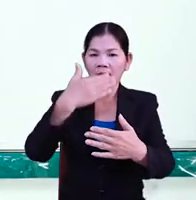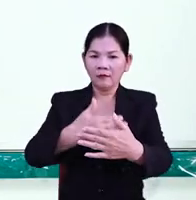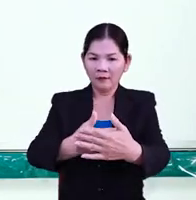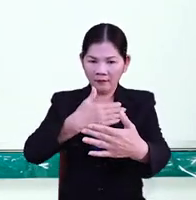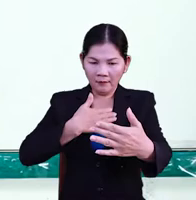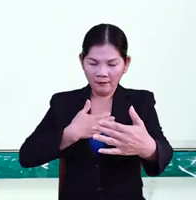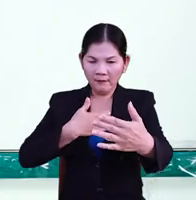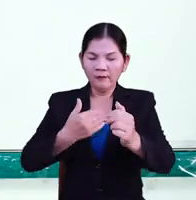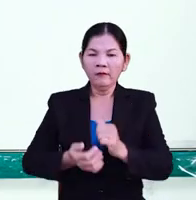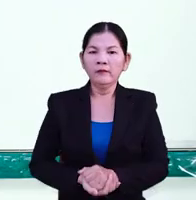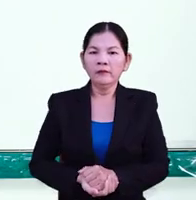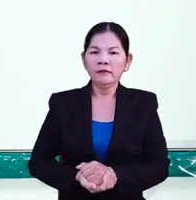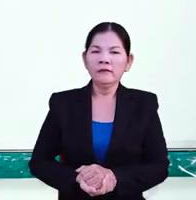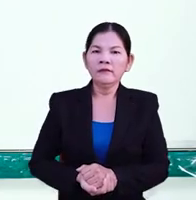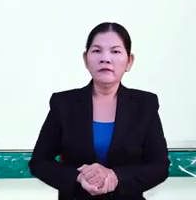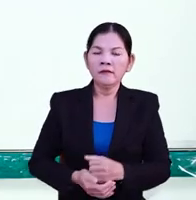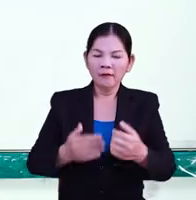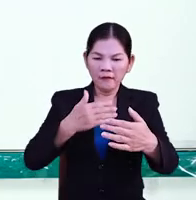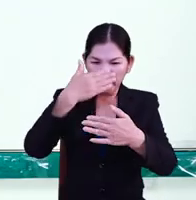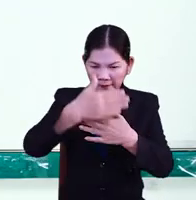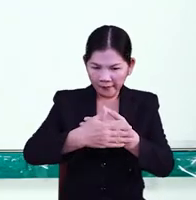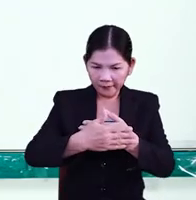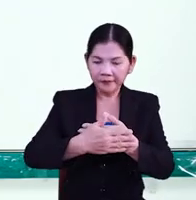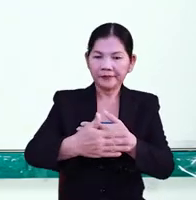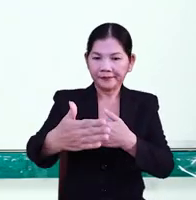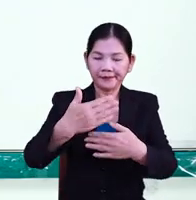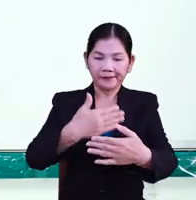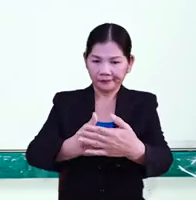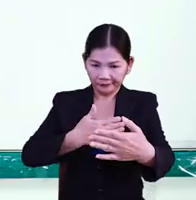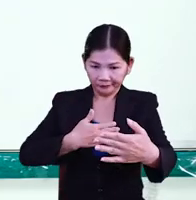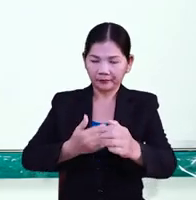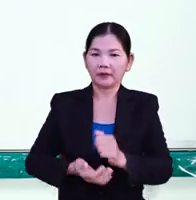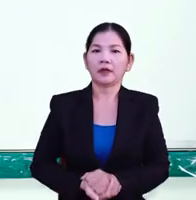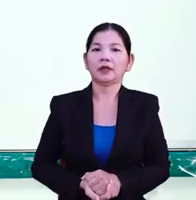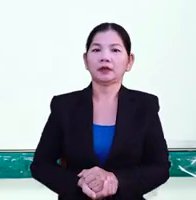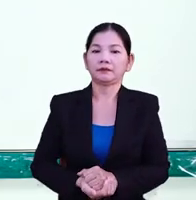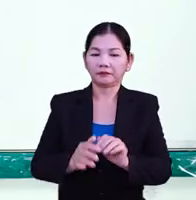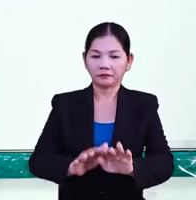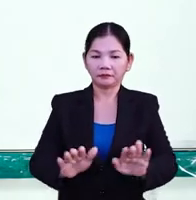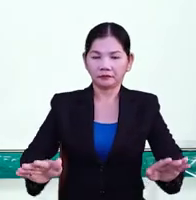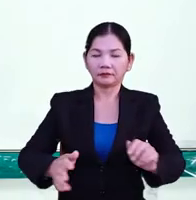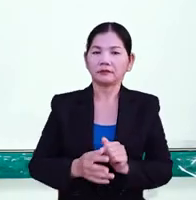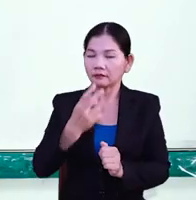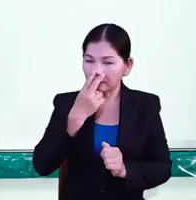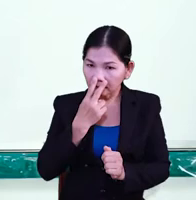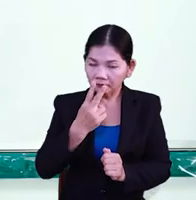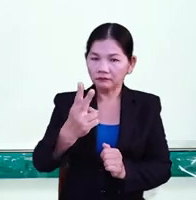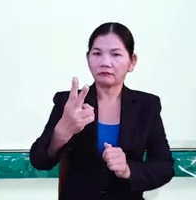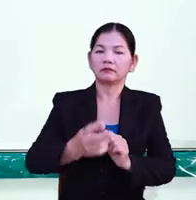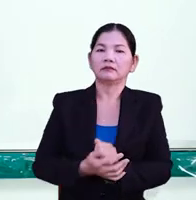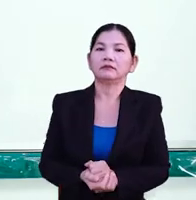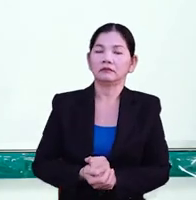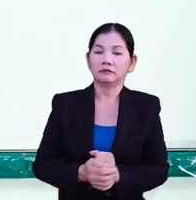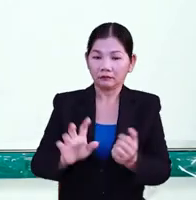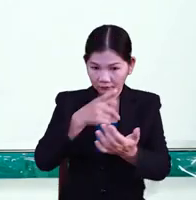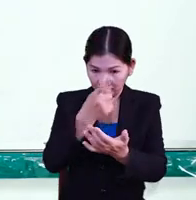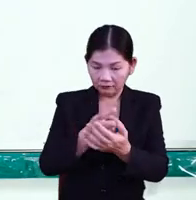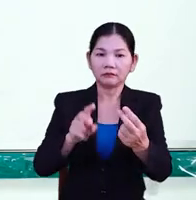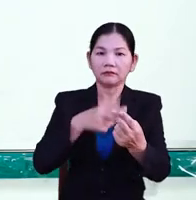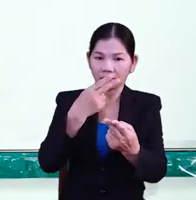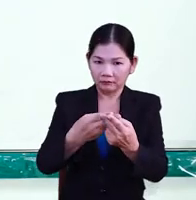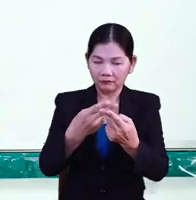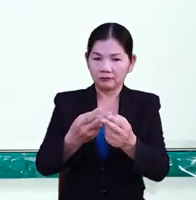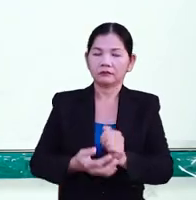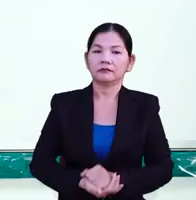ไหมนะก้นจ้าเรียนมกกร่อยต่อไอ้เลยดิส่งก้นก้นตามด้านก้นโดยเชี่ยโจรุ่งชลอยปรับนะ